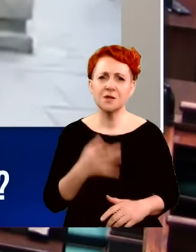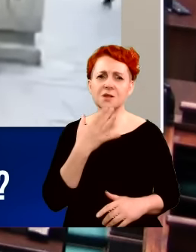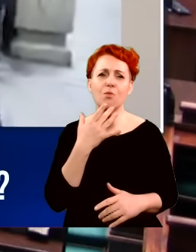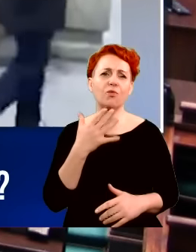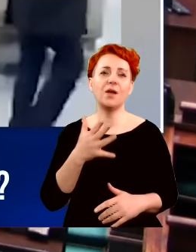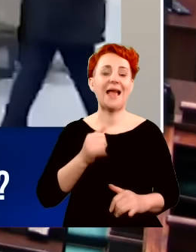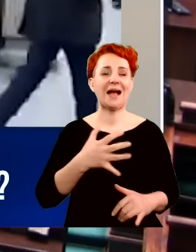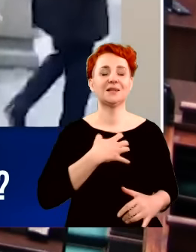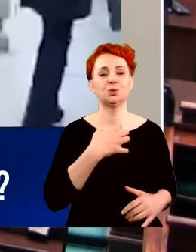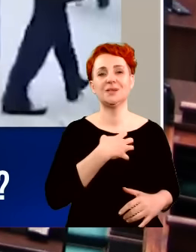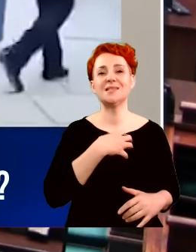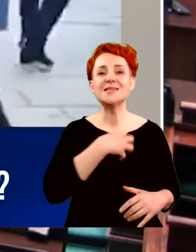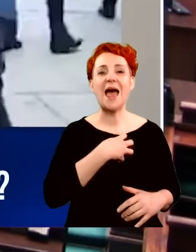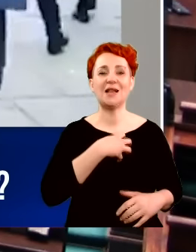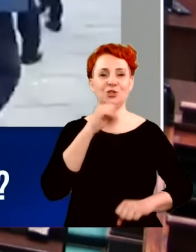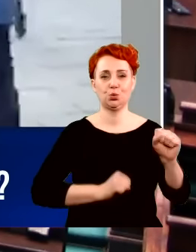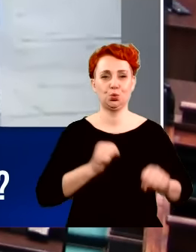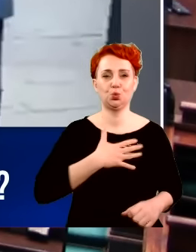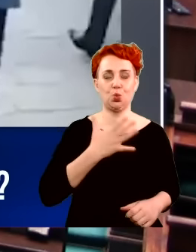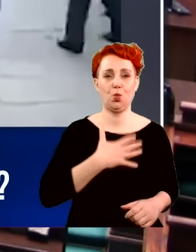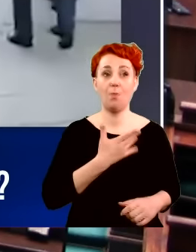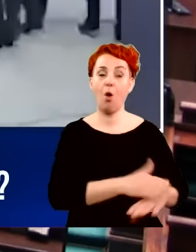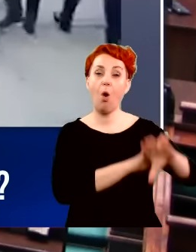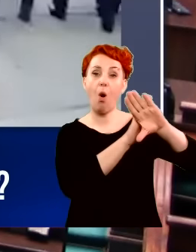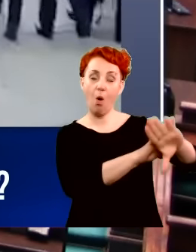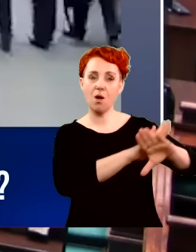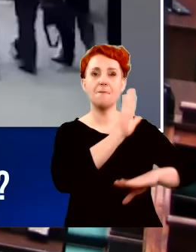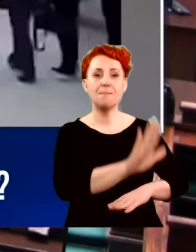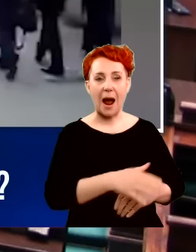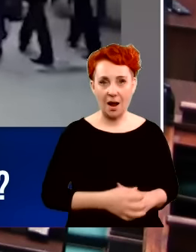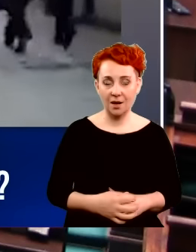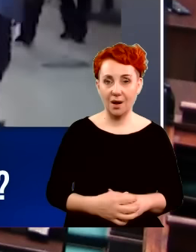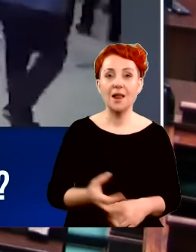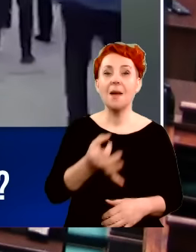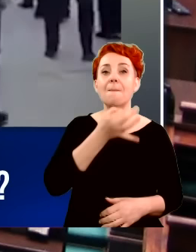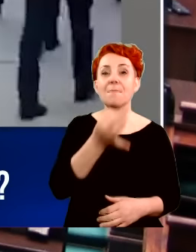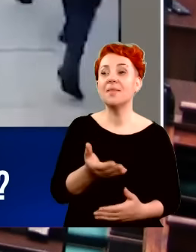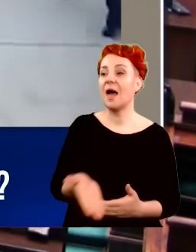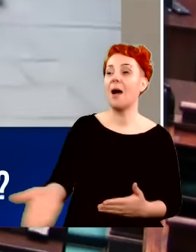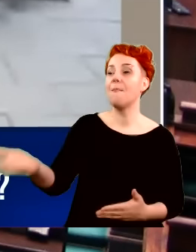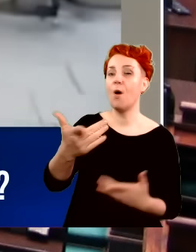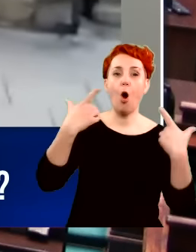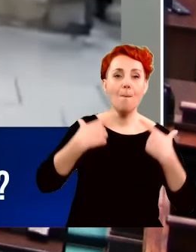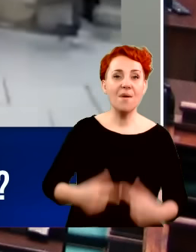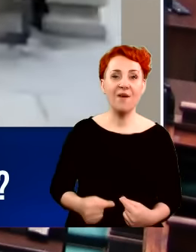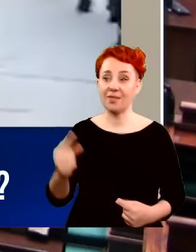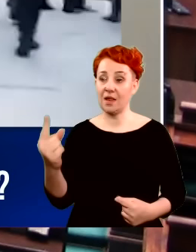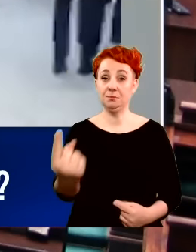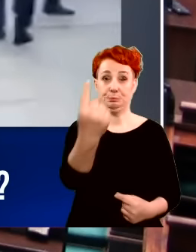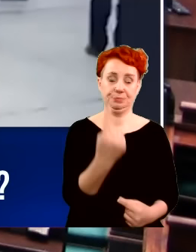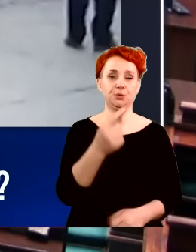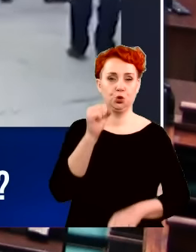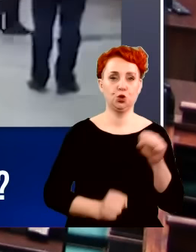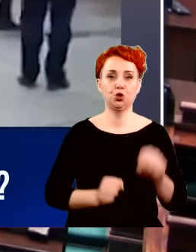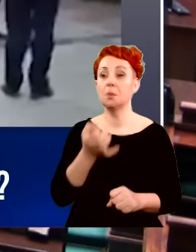sędziów bo sędziowie są chronieni prawem ale pytam o poczucie obywatela który staje pod przed takim